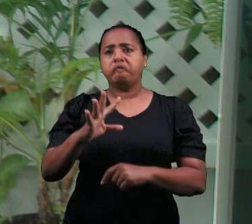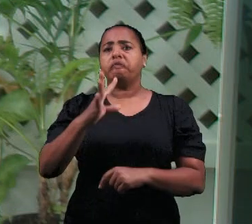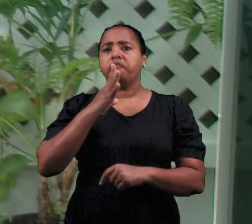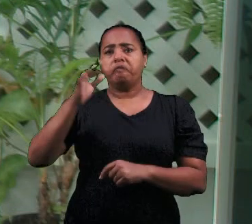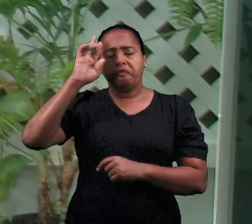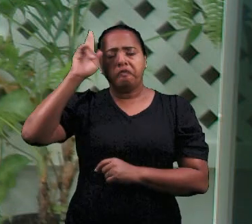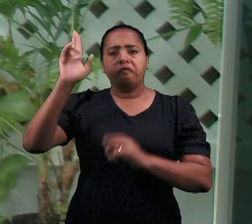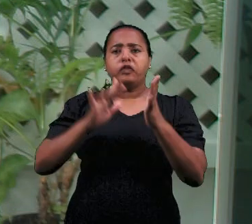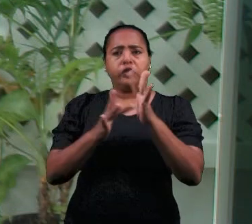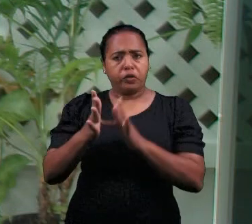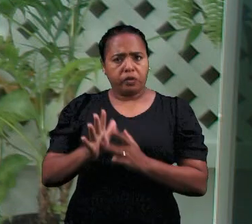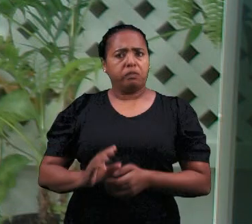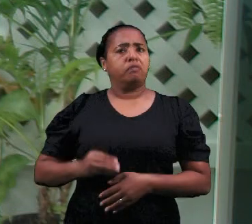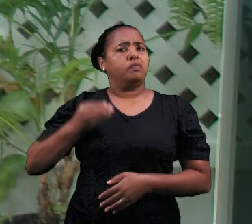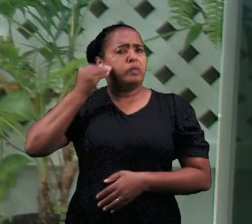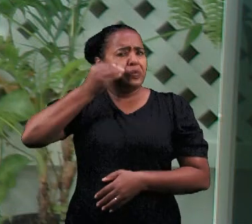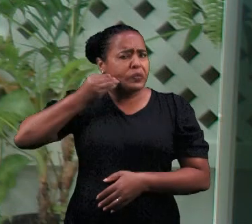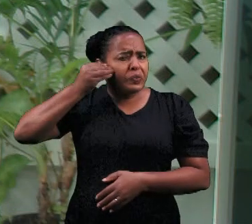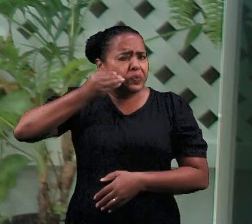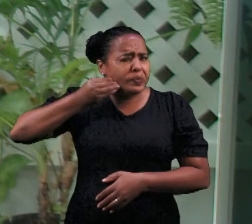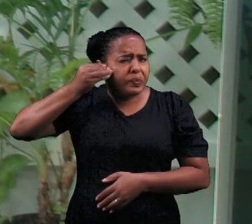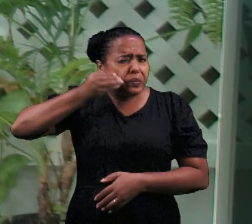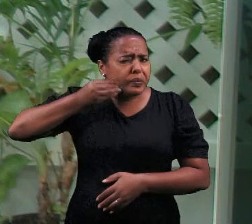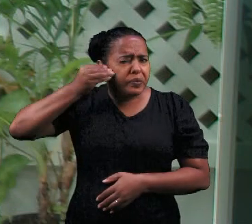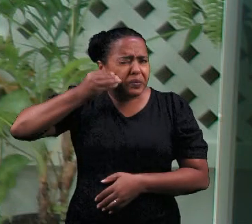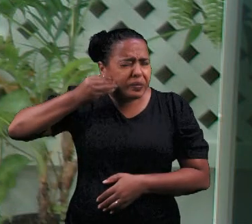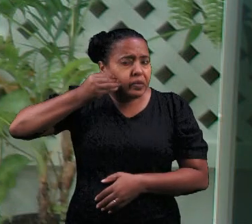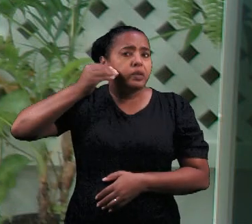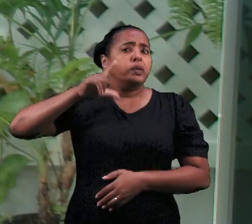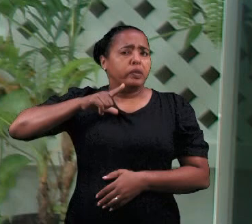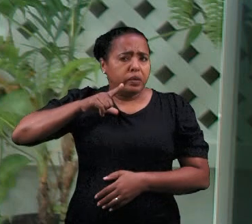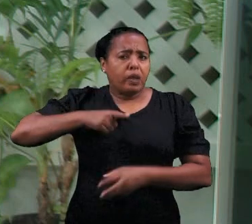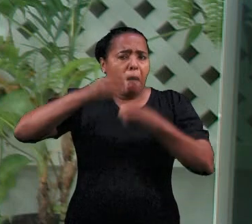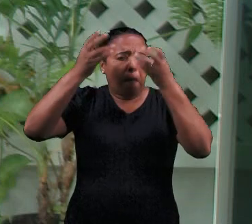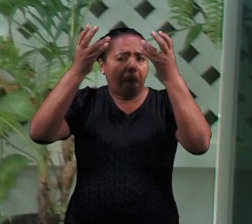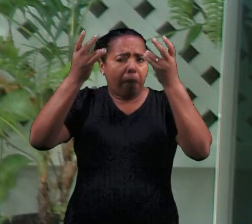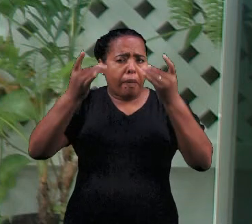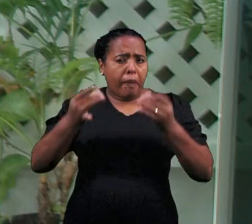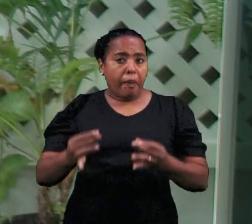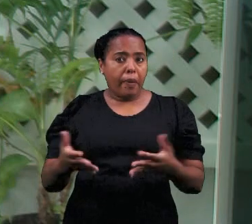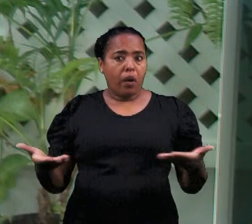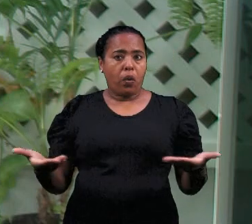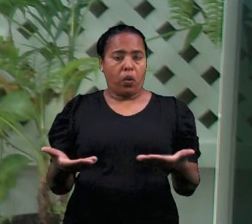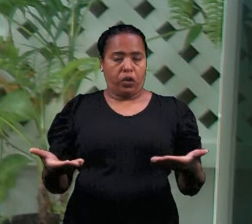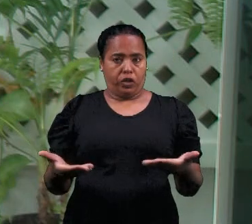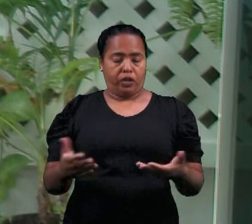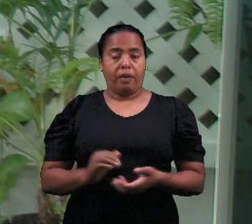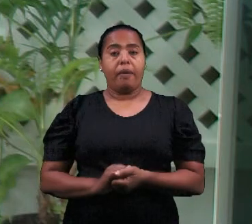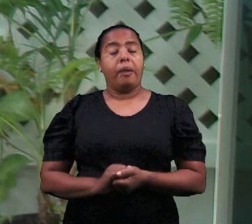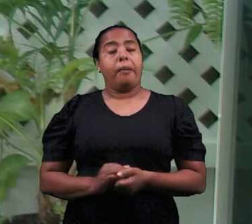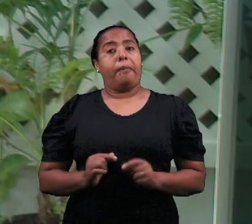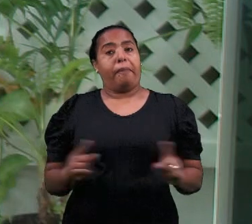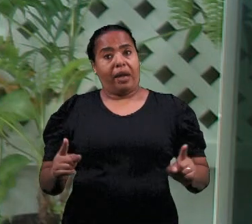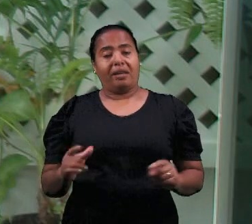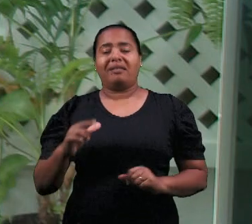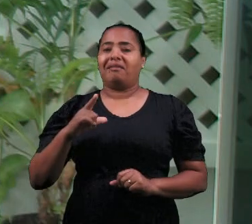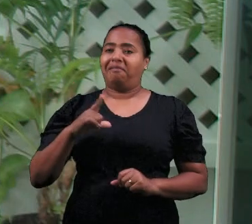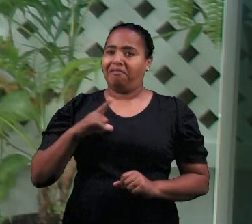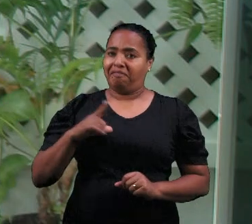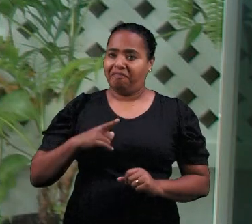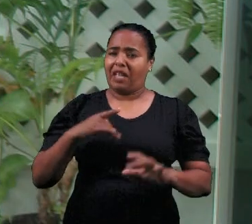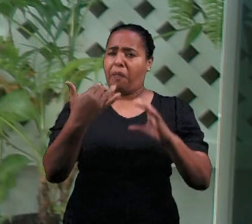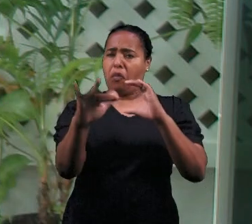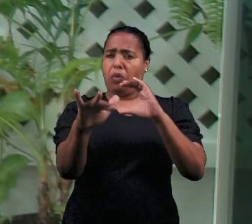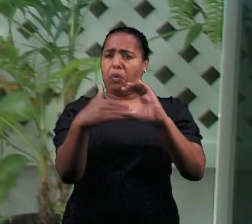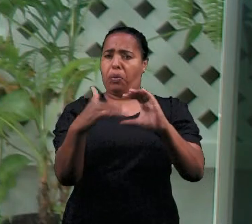en avertissant nos amis, à ceux qui ont besoin de connaître le Seigneur Jésus. Nous avons beaucoup d'expérience, mes frères, et nous